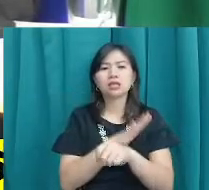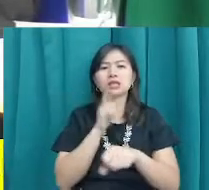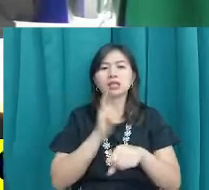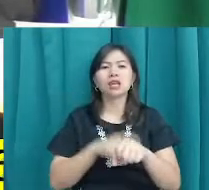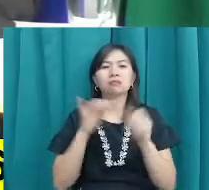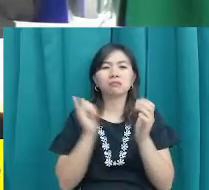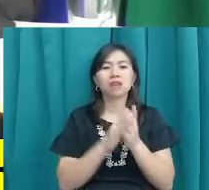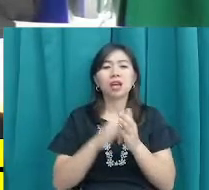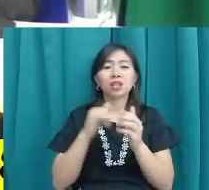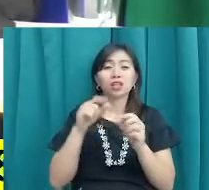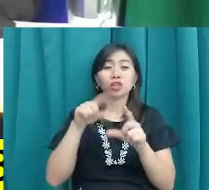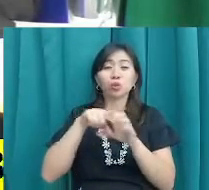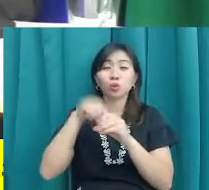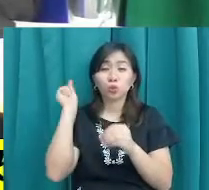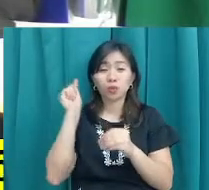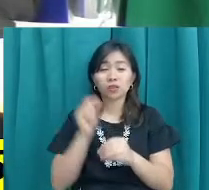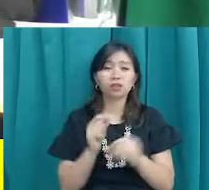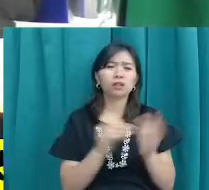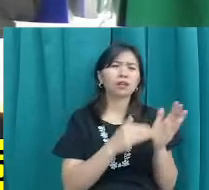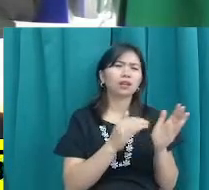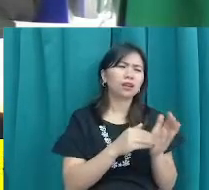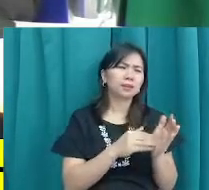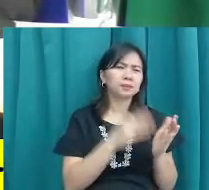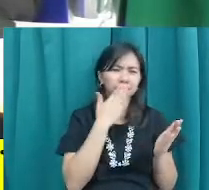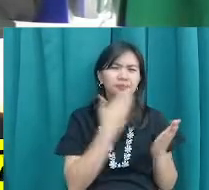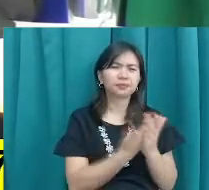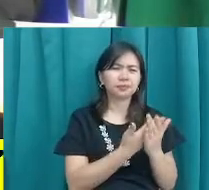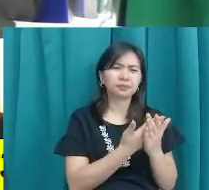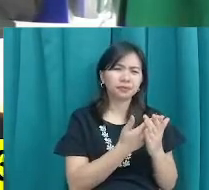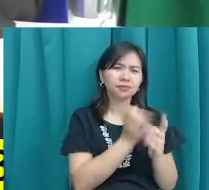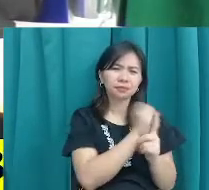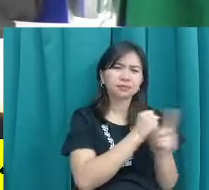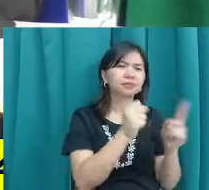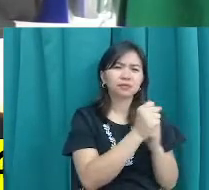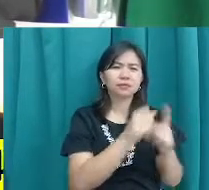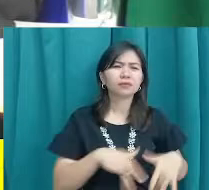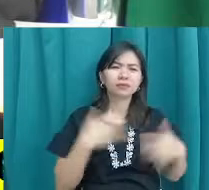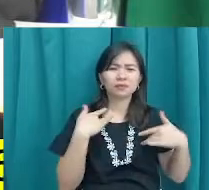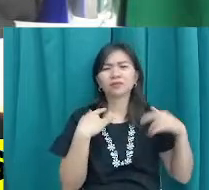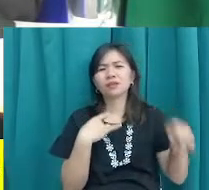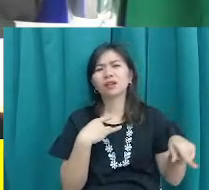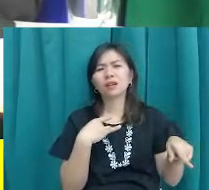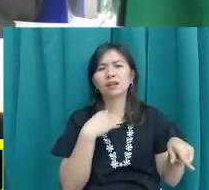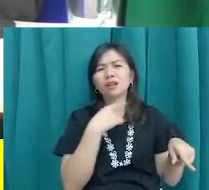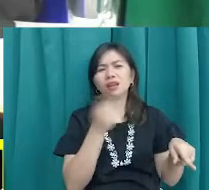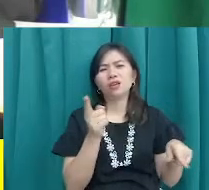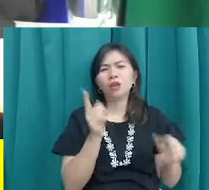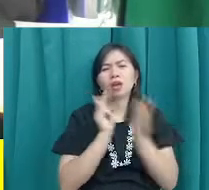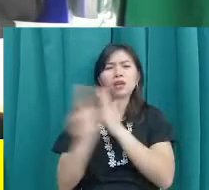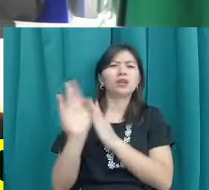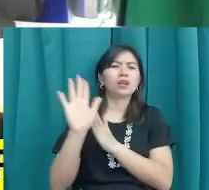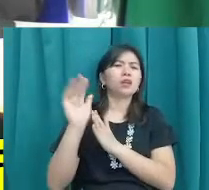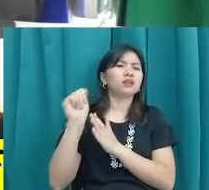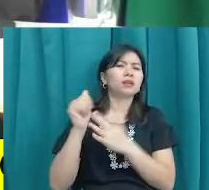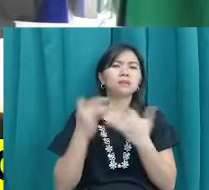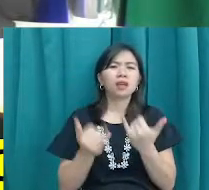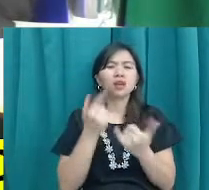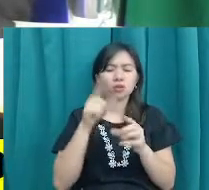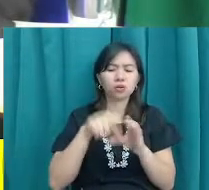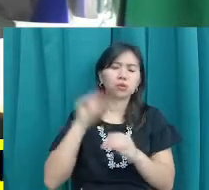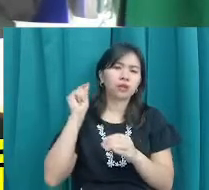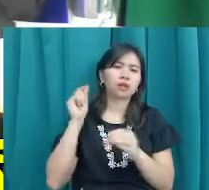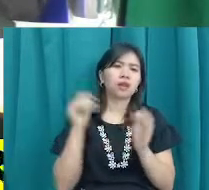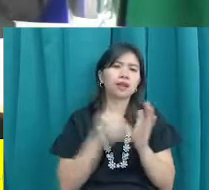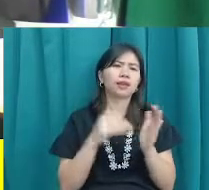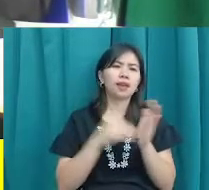Bakit? Ang ayos ng spiritual mong buhay, pinatay mo. Paano ka nagpakamatay? Umalis ka, nag-quit ka, tumakas ka. Right. Shout